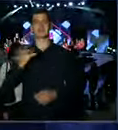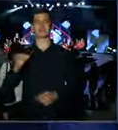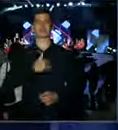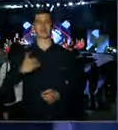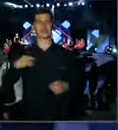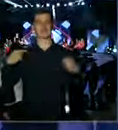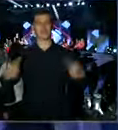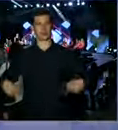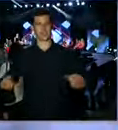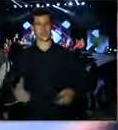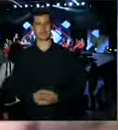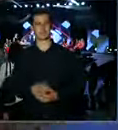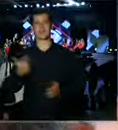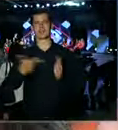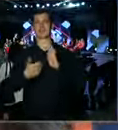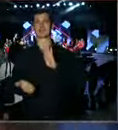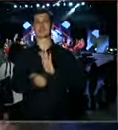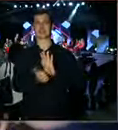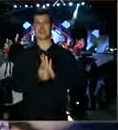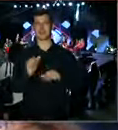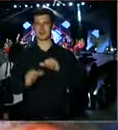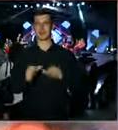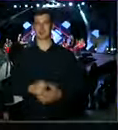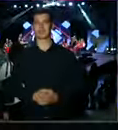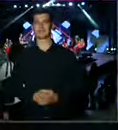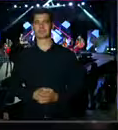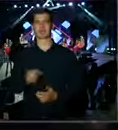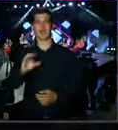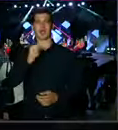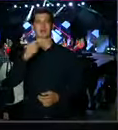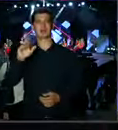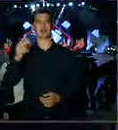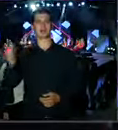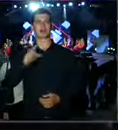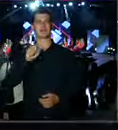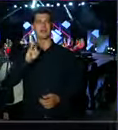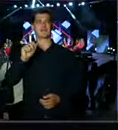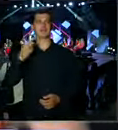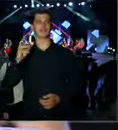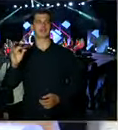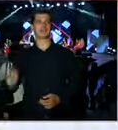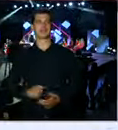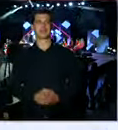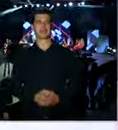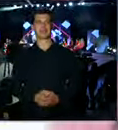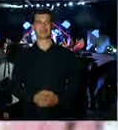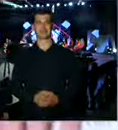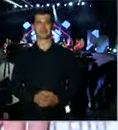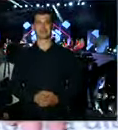Polski na wózku 2016, Adrianna Zawadzińska.